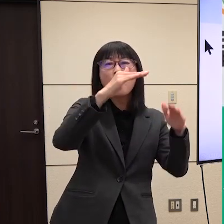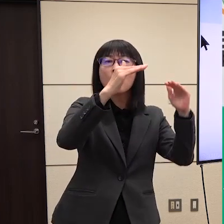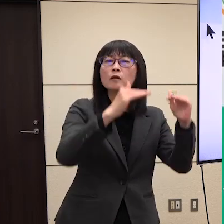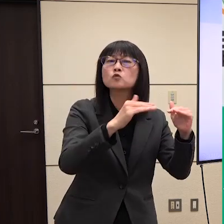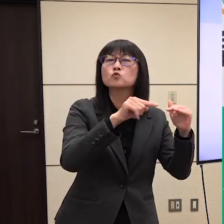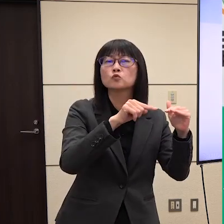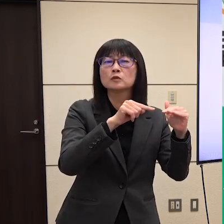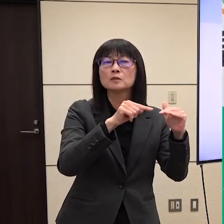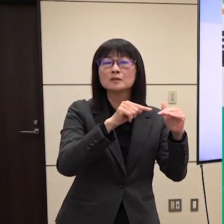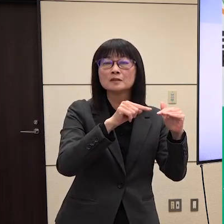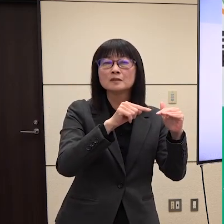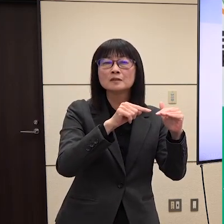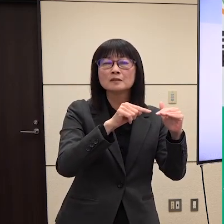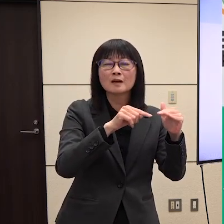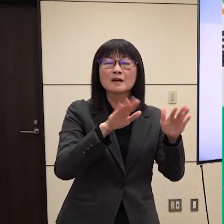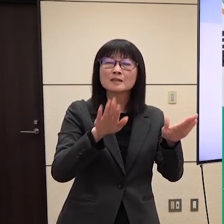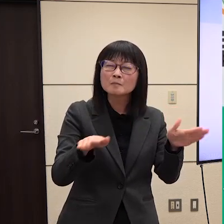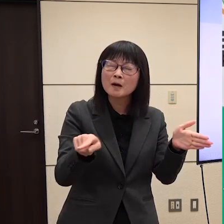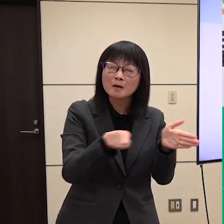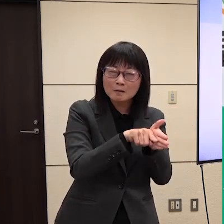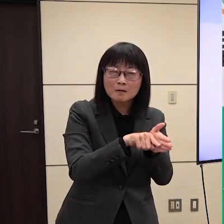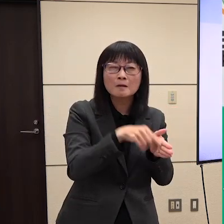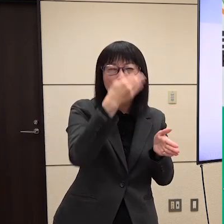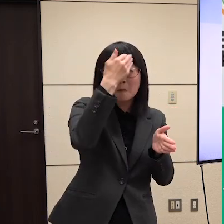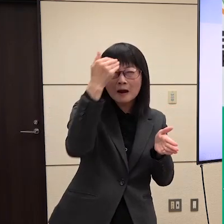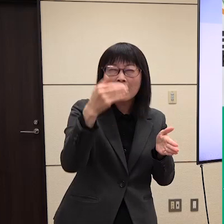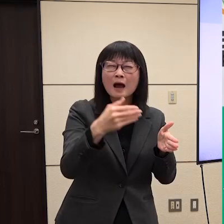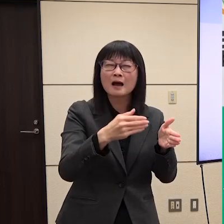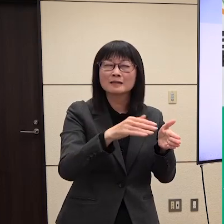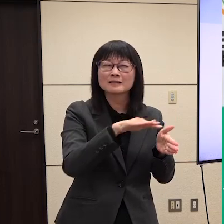ので、これまでは若い世代にも、